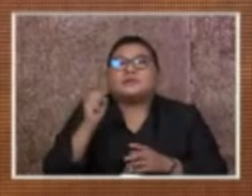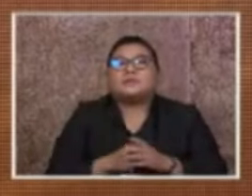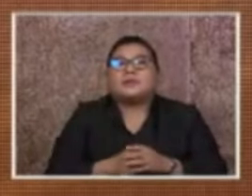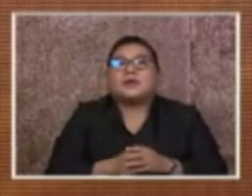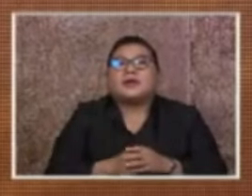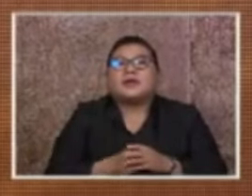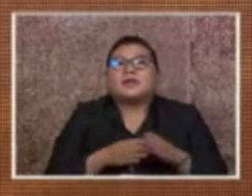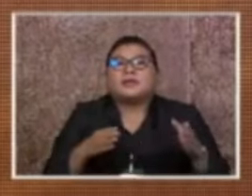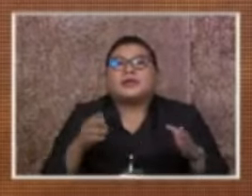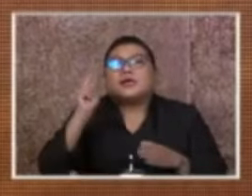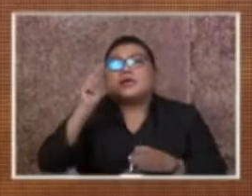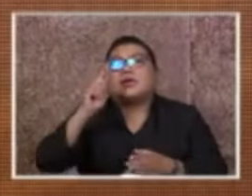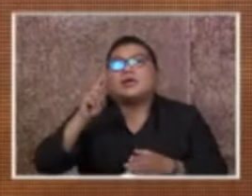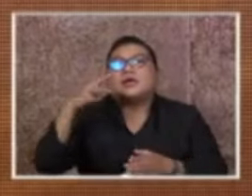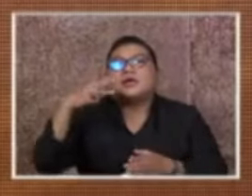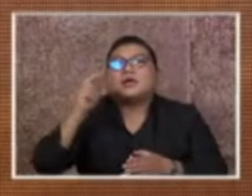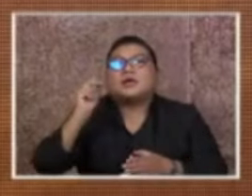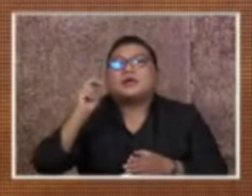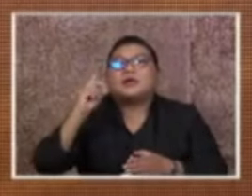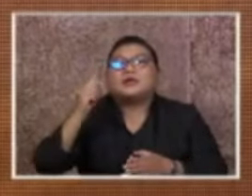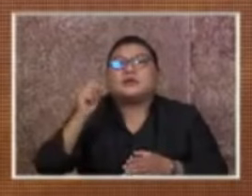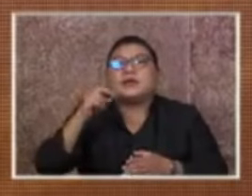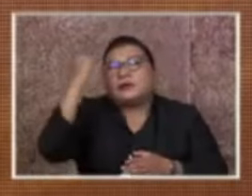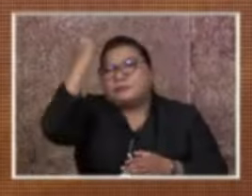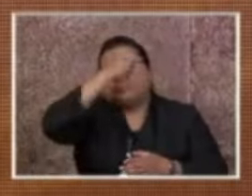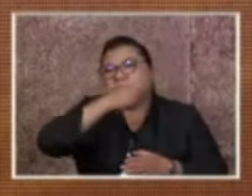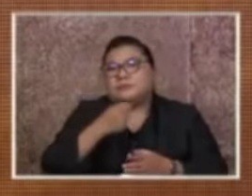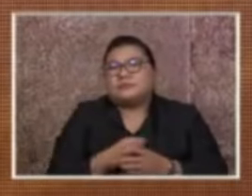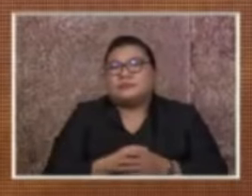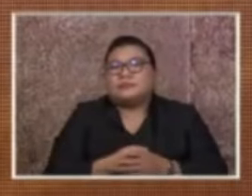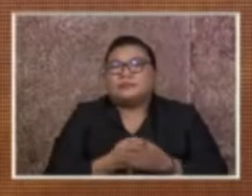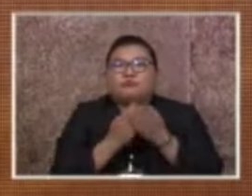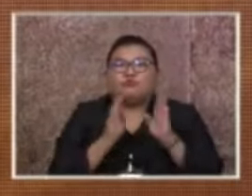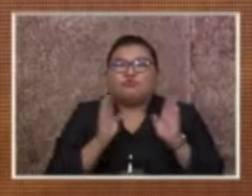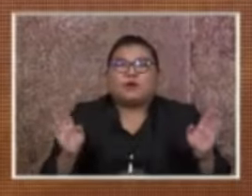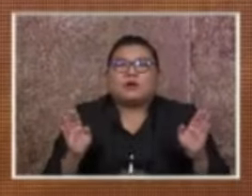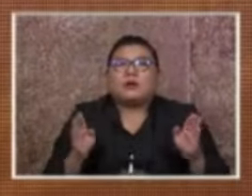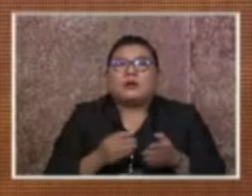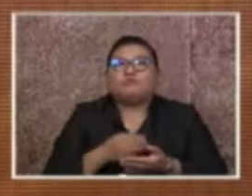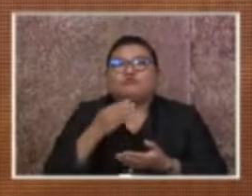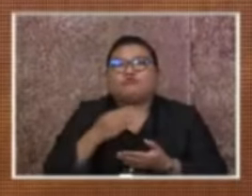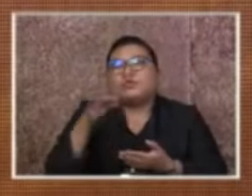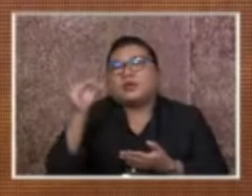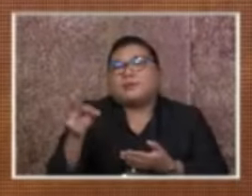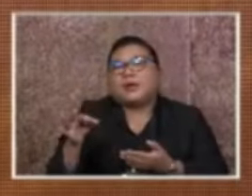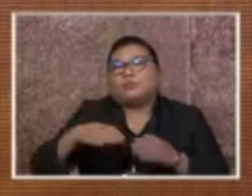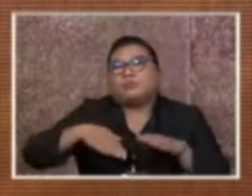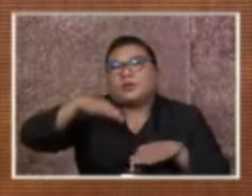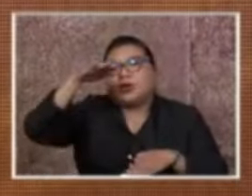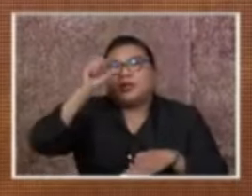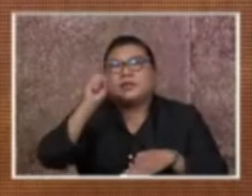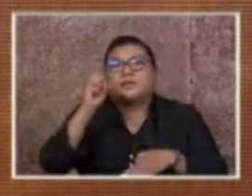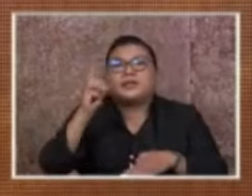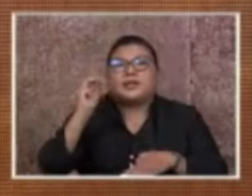kecamatan rendang serta perguruan tingginya Terus kami buka jurusan-jurusan yang baru yang meningkatkan sumber daya